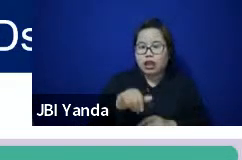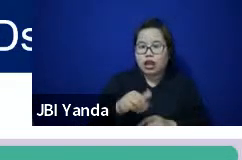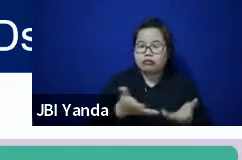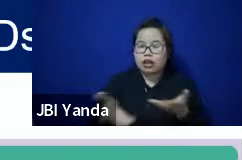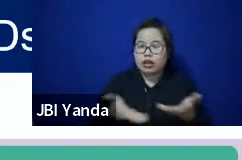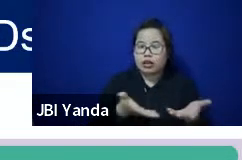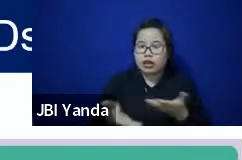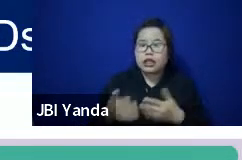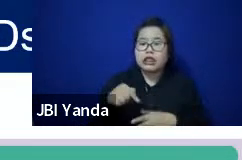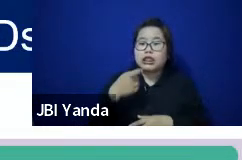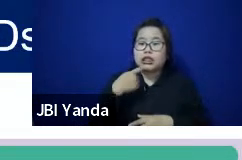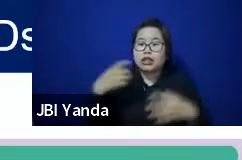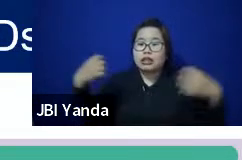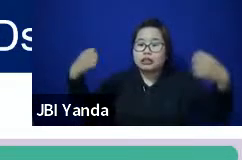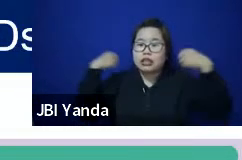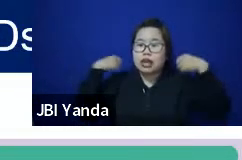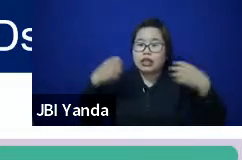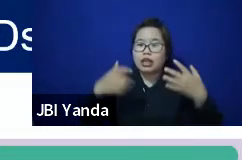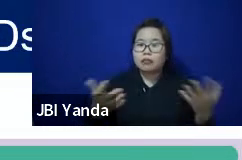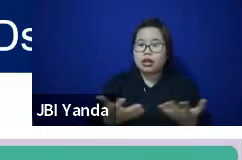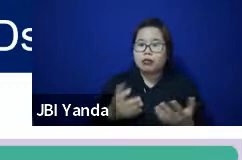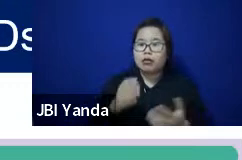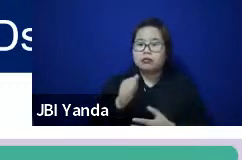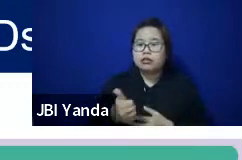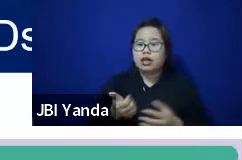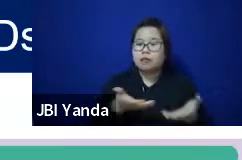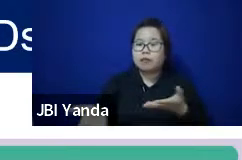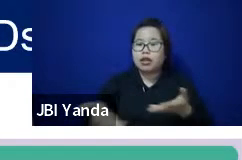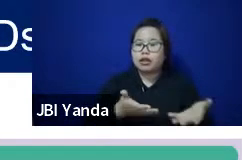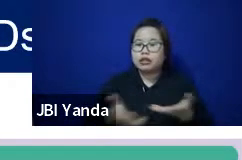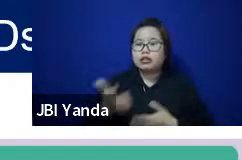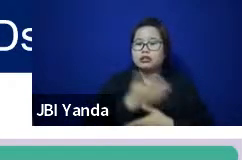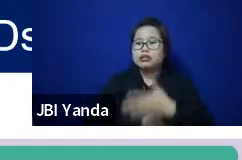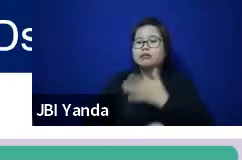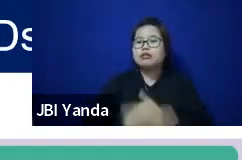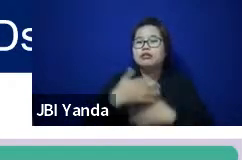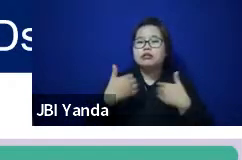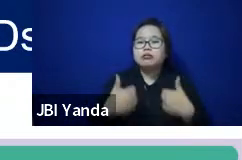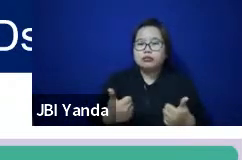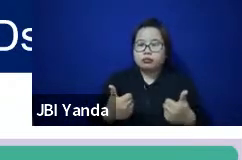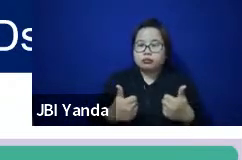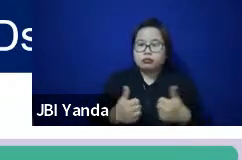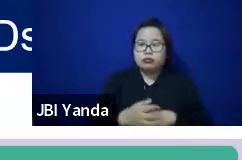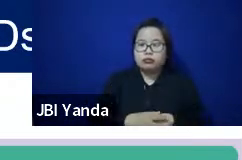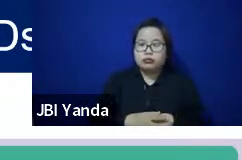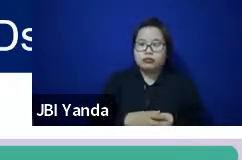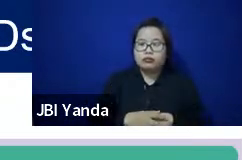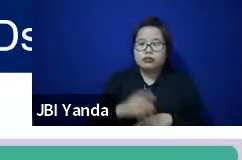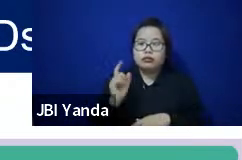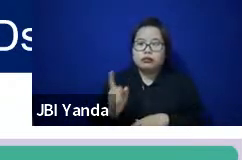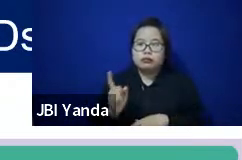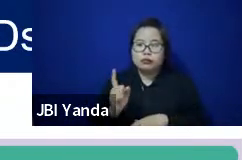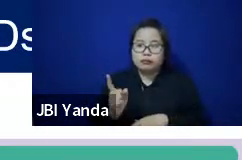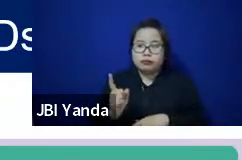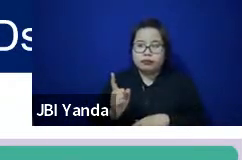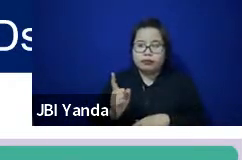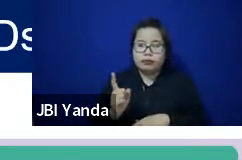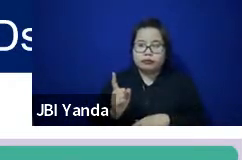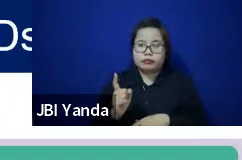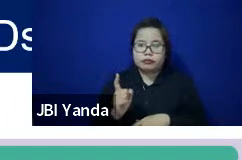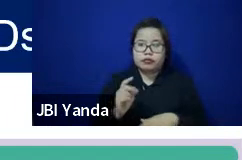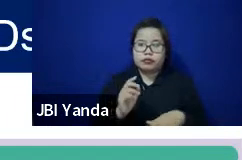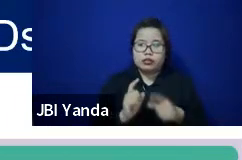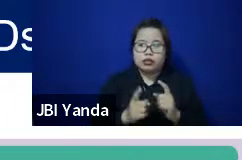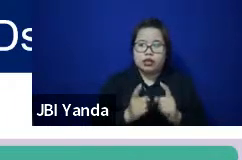terkait kesehatan ya, untuk bisa melayani penyandang disabilitas dengan baik, karena memang sejauh